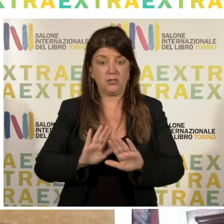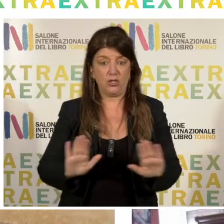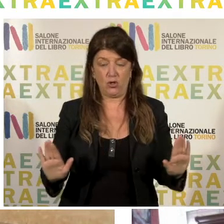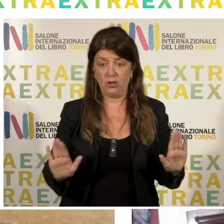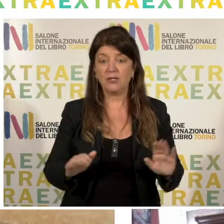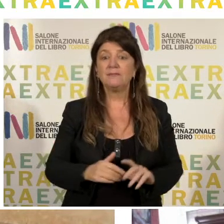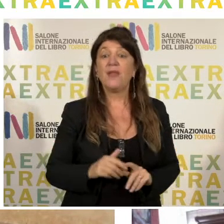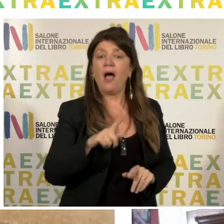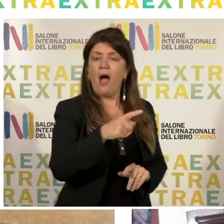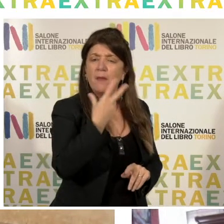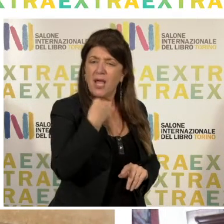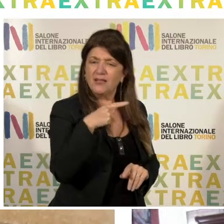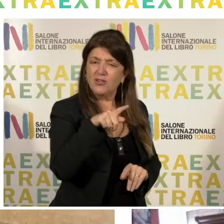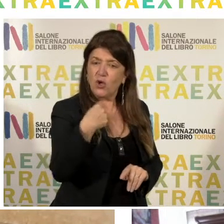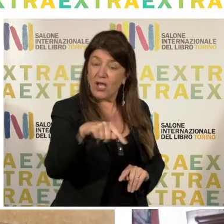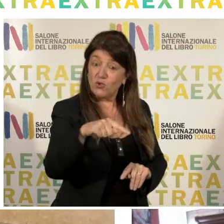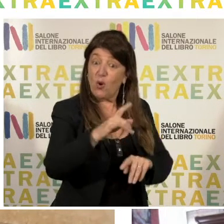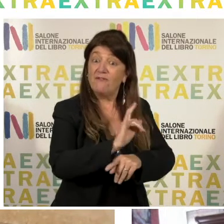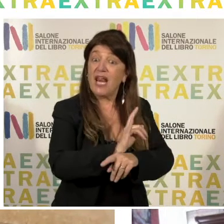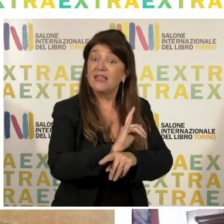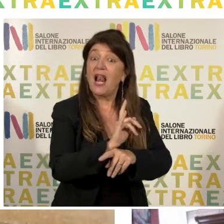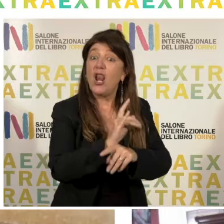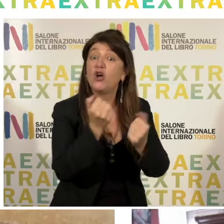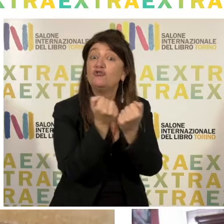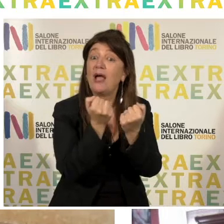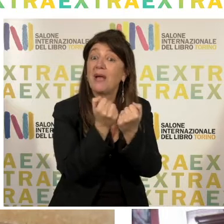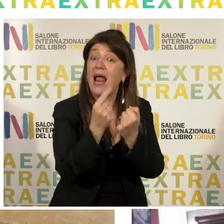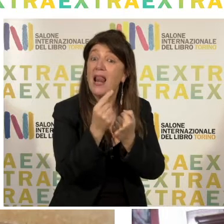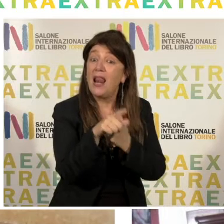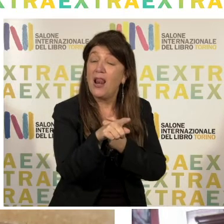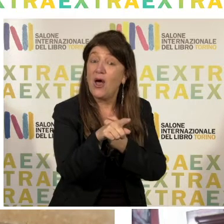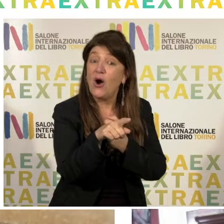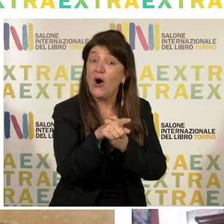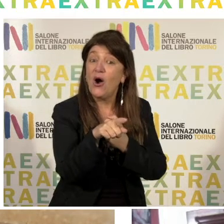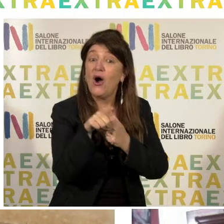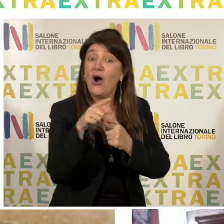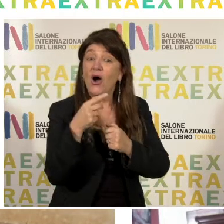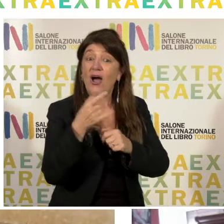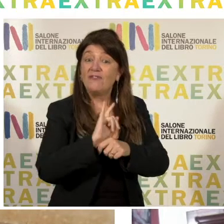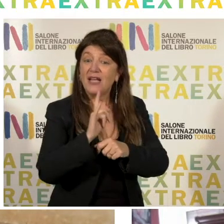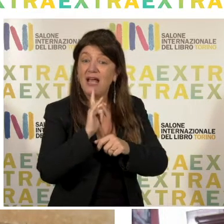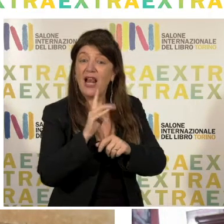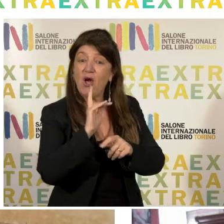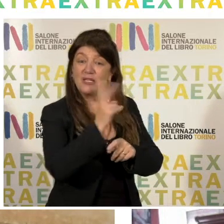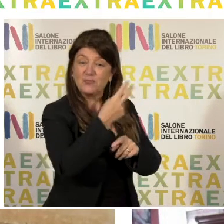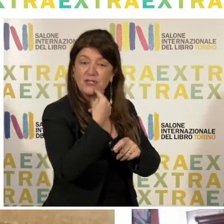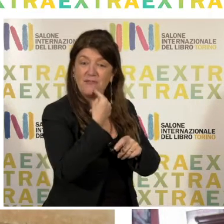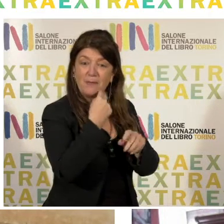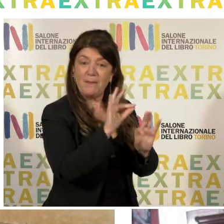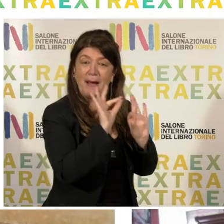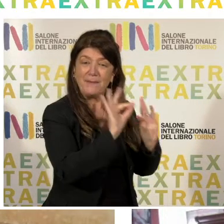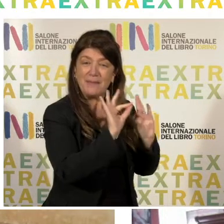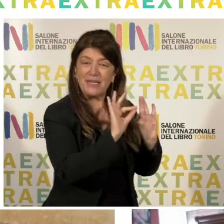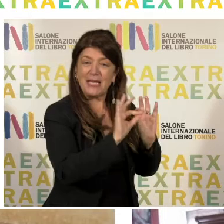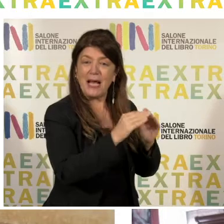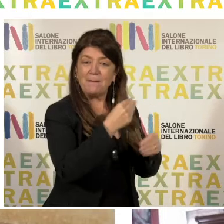trattava suo padre anche con delle battute, perché non sapeva quanto fosse famoso.